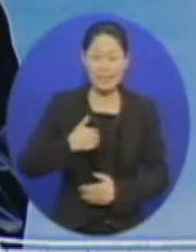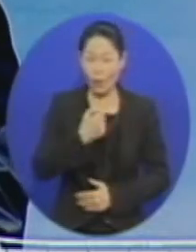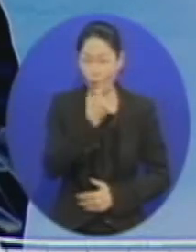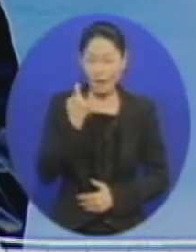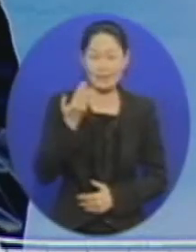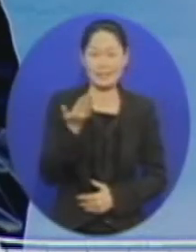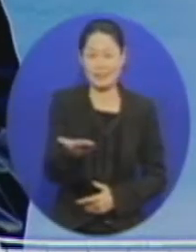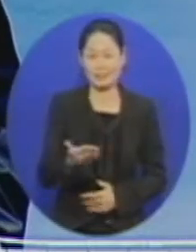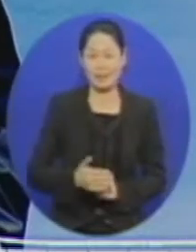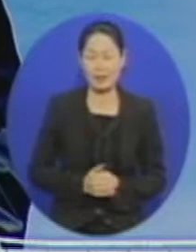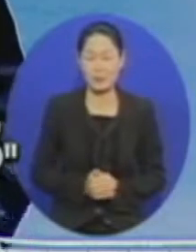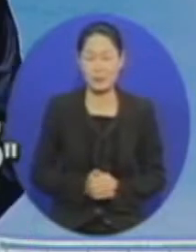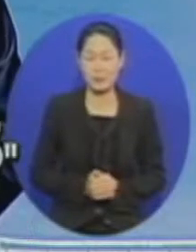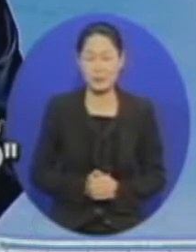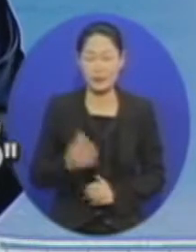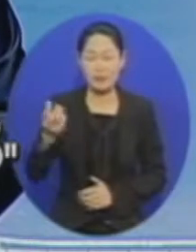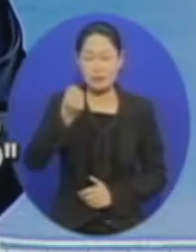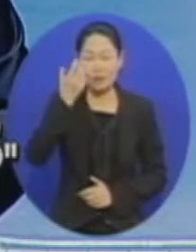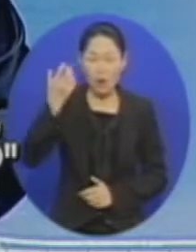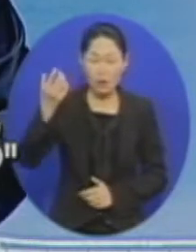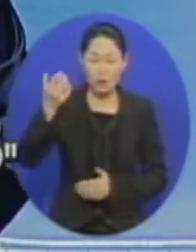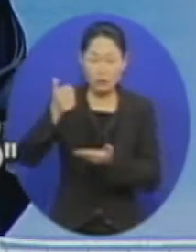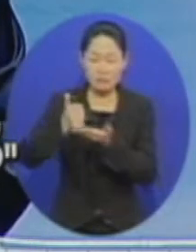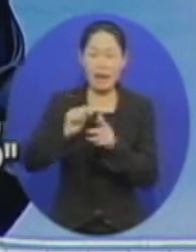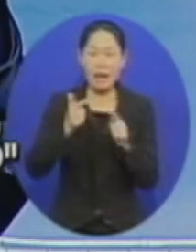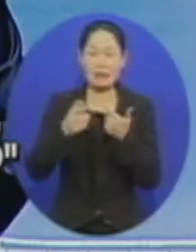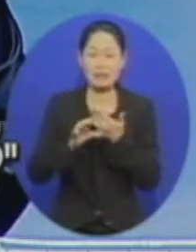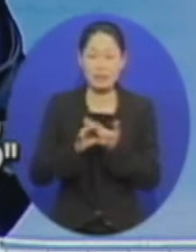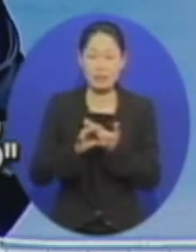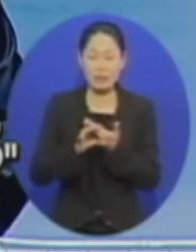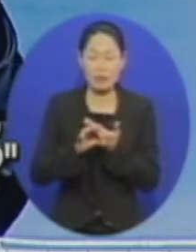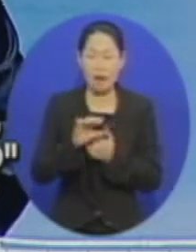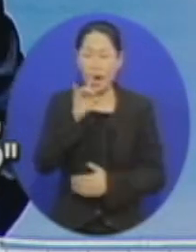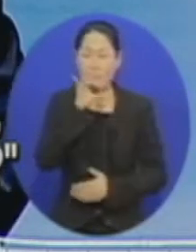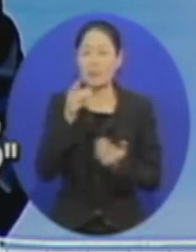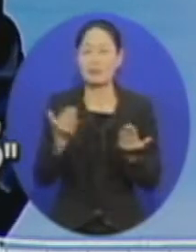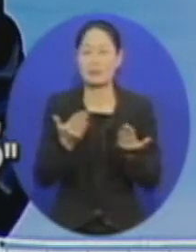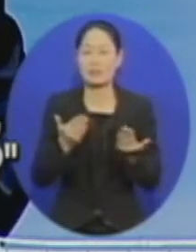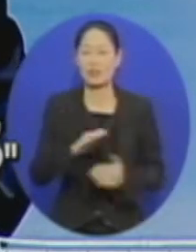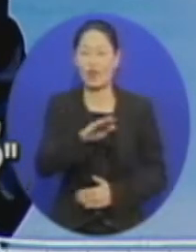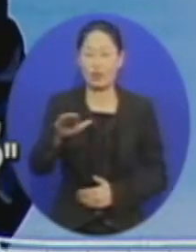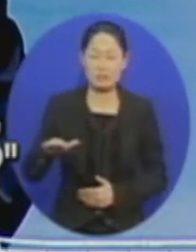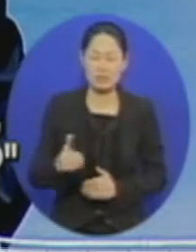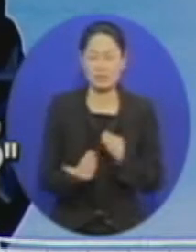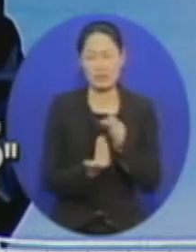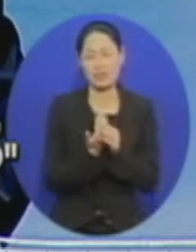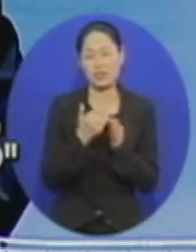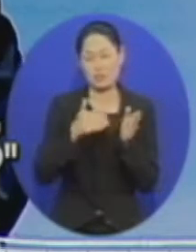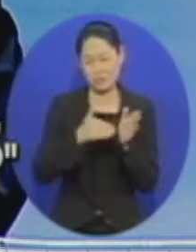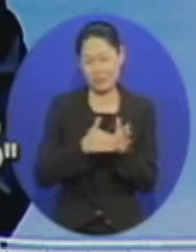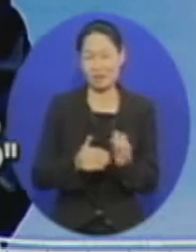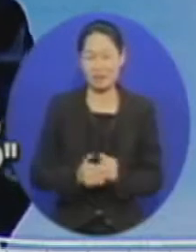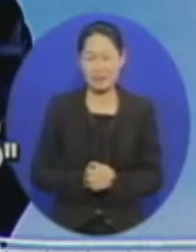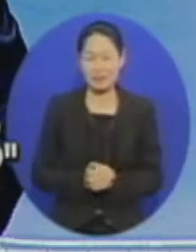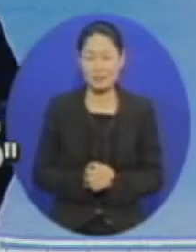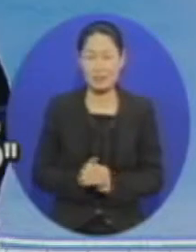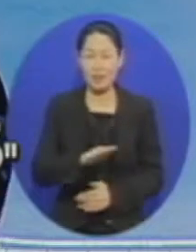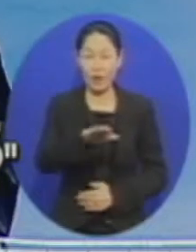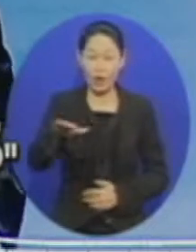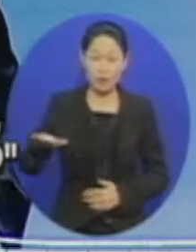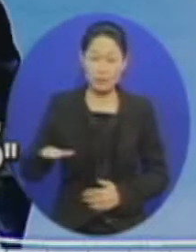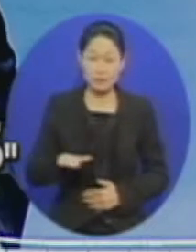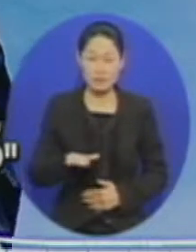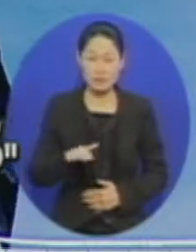드리겠습니다 성령님이 아니면 있을 수가 없는 일이 여러분에게도 일어났어요 여러분